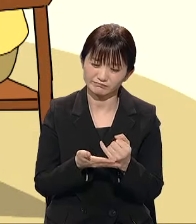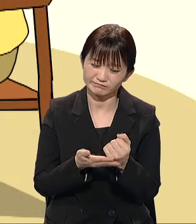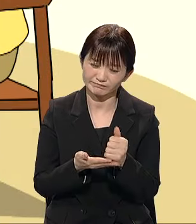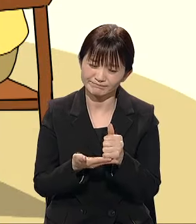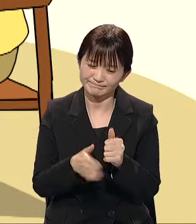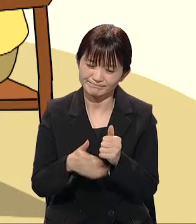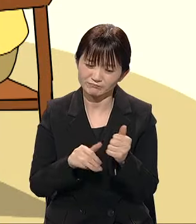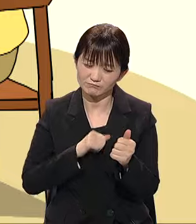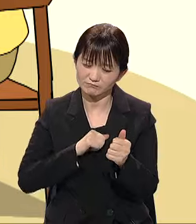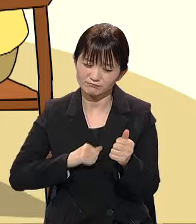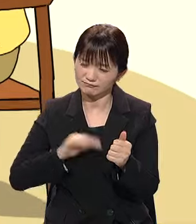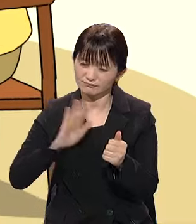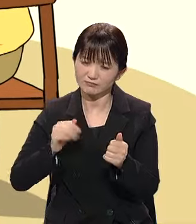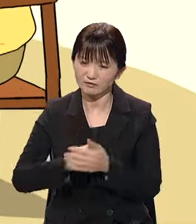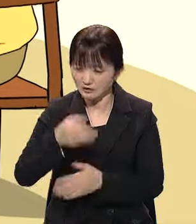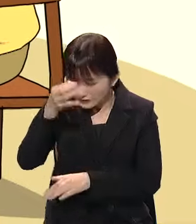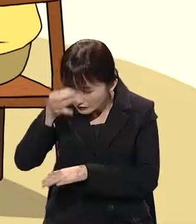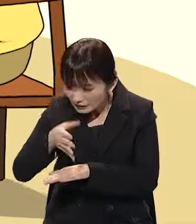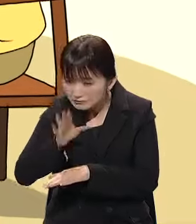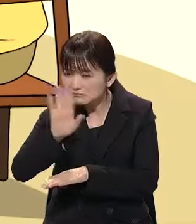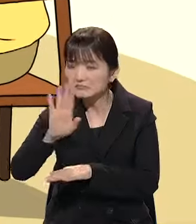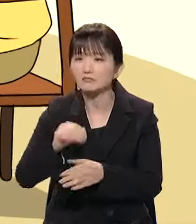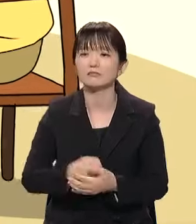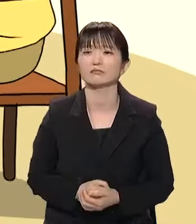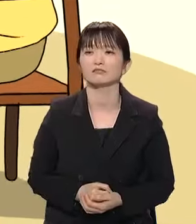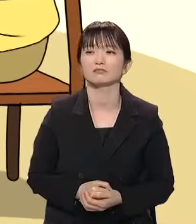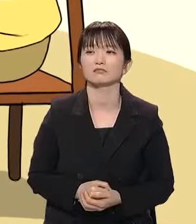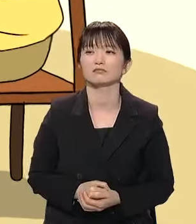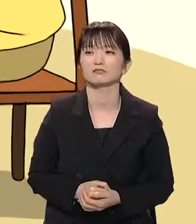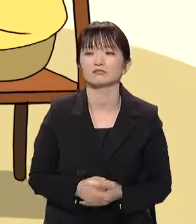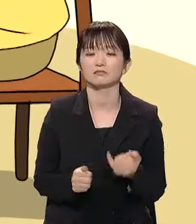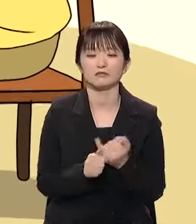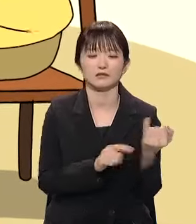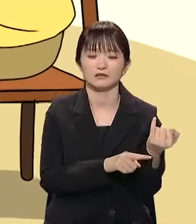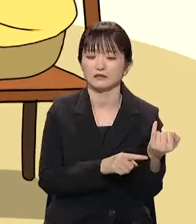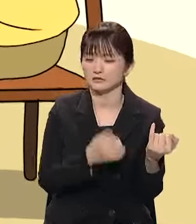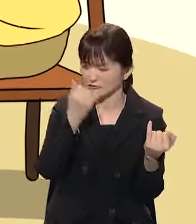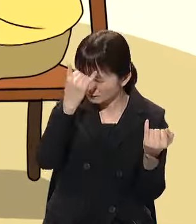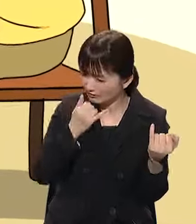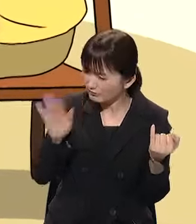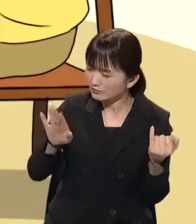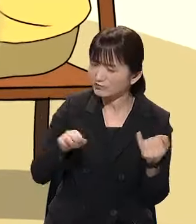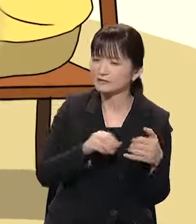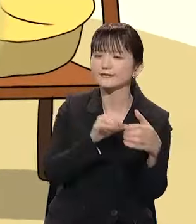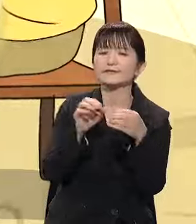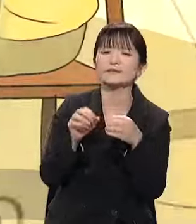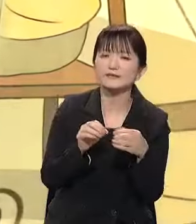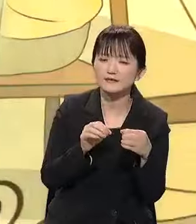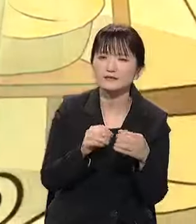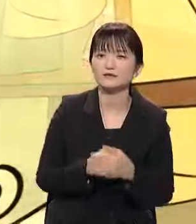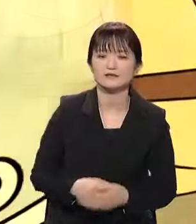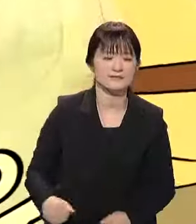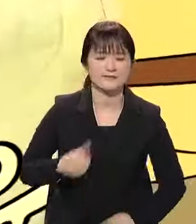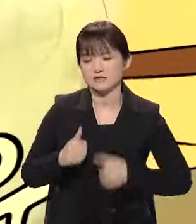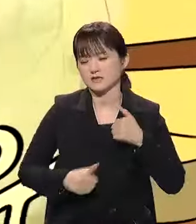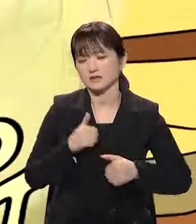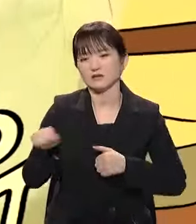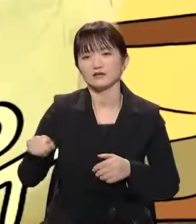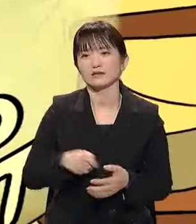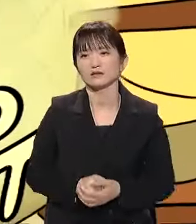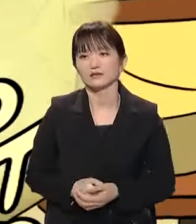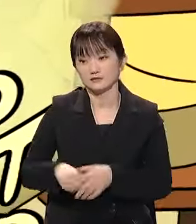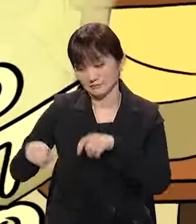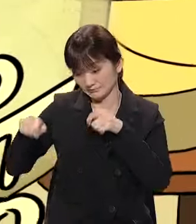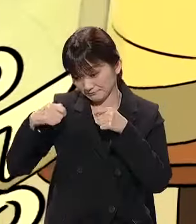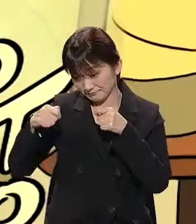참으려고 안 하고요 뭐 사과도 안 합니다 매번 이러니까 이제 사연자가 이거 예의가 아니다 대화로도 해보고 화도 내보고 심지어